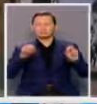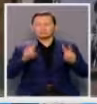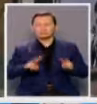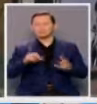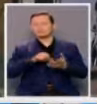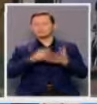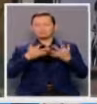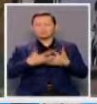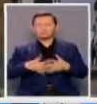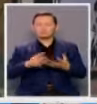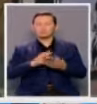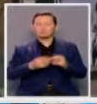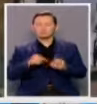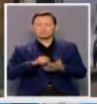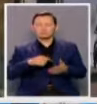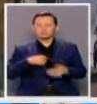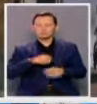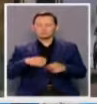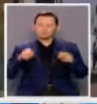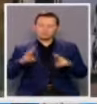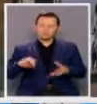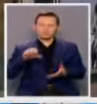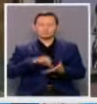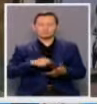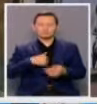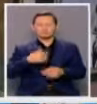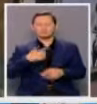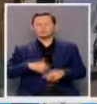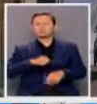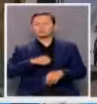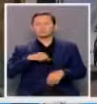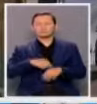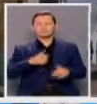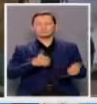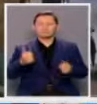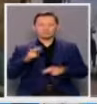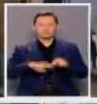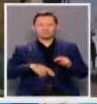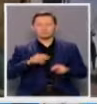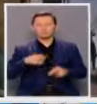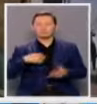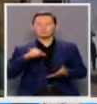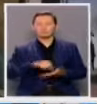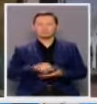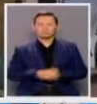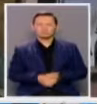өтіп жатқаннан кейін мен қатысып бүгін өте өзімді жақсы сезініп отырмын қатысқаныма.